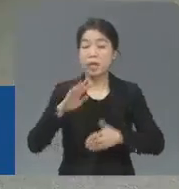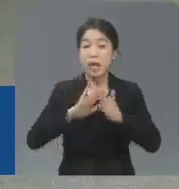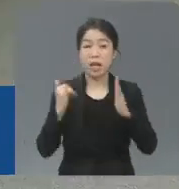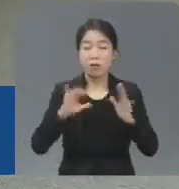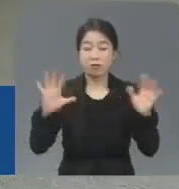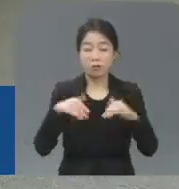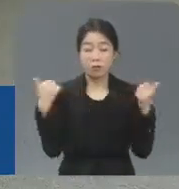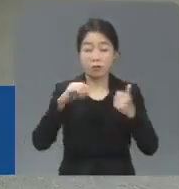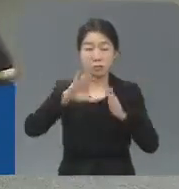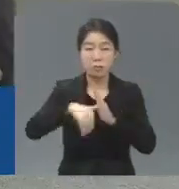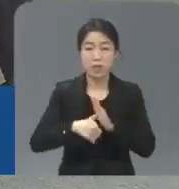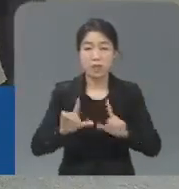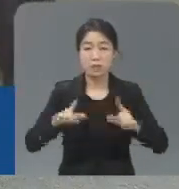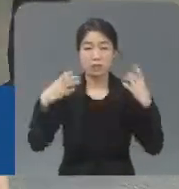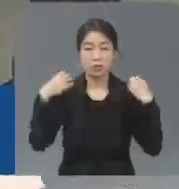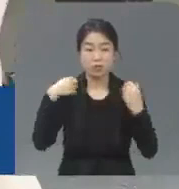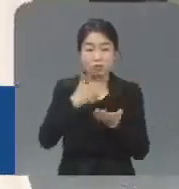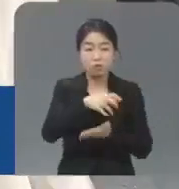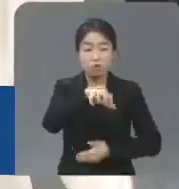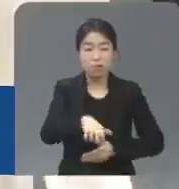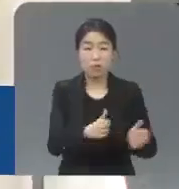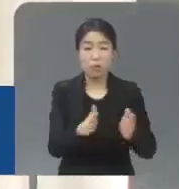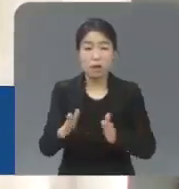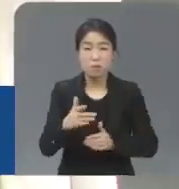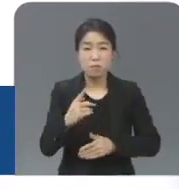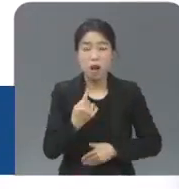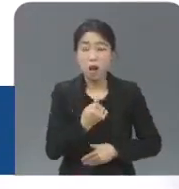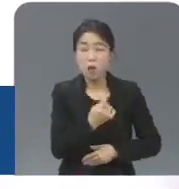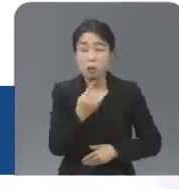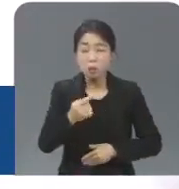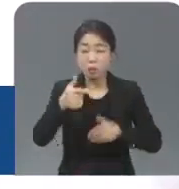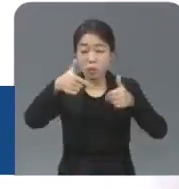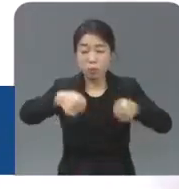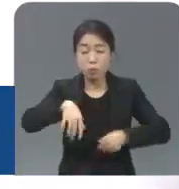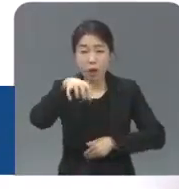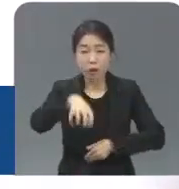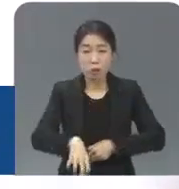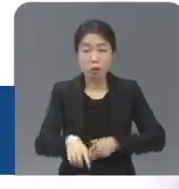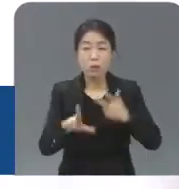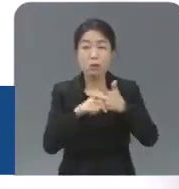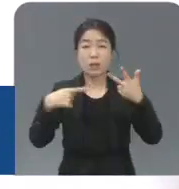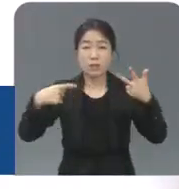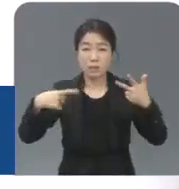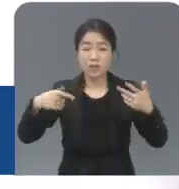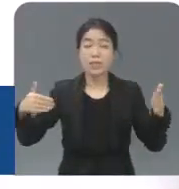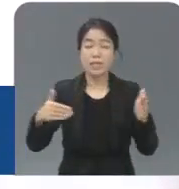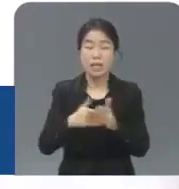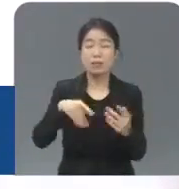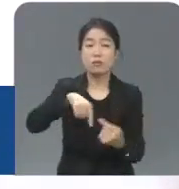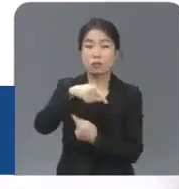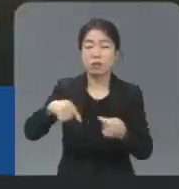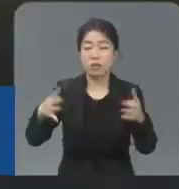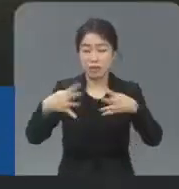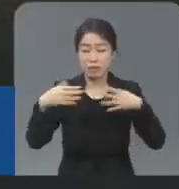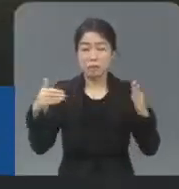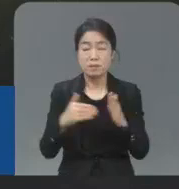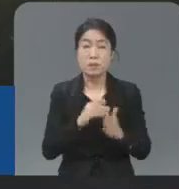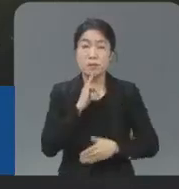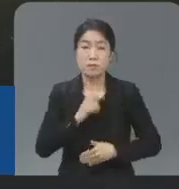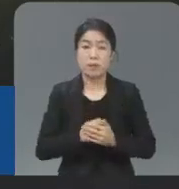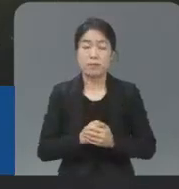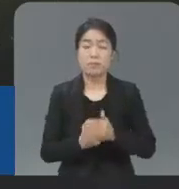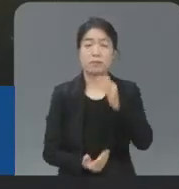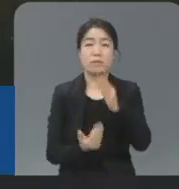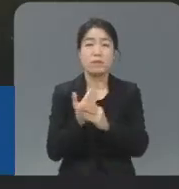회의에서 동구청 주차장에 마련된 분향소를 다음 달 11일까지 운영하기로 협의했다고 밝혔습니다.